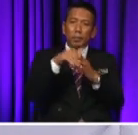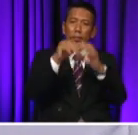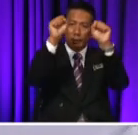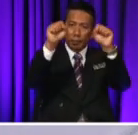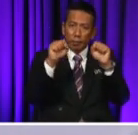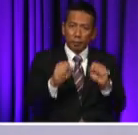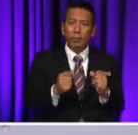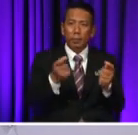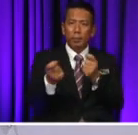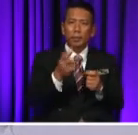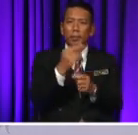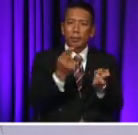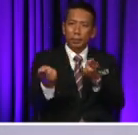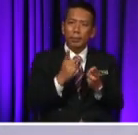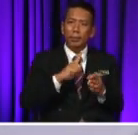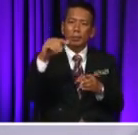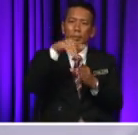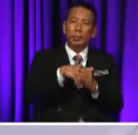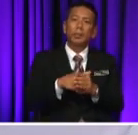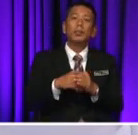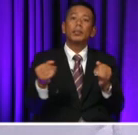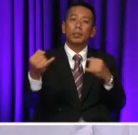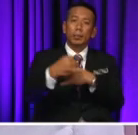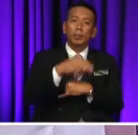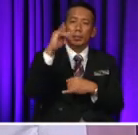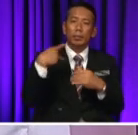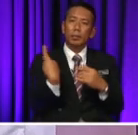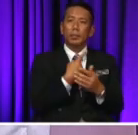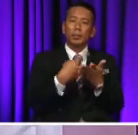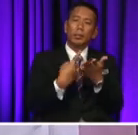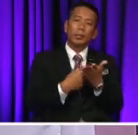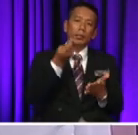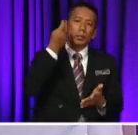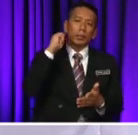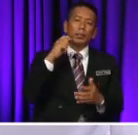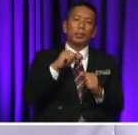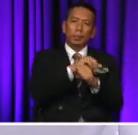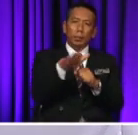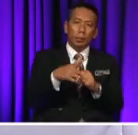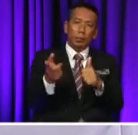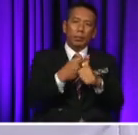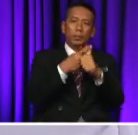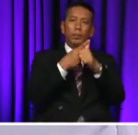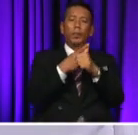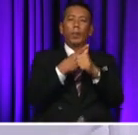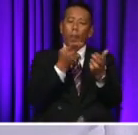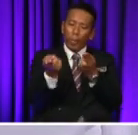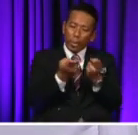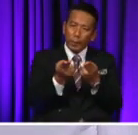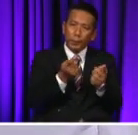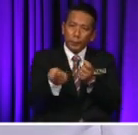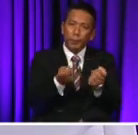dan pengurusan Islam dalam organisasi yang kita bincangkan tadi baik kesan yang pertama urusan